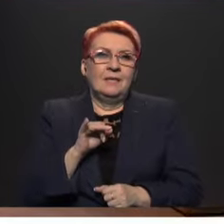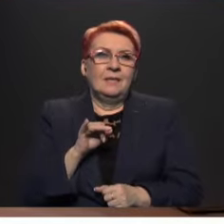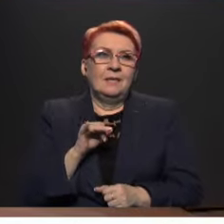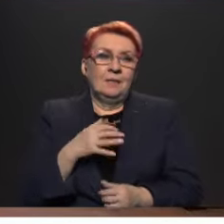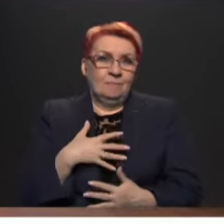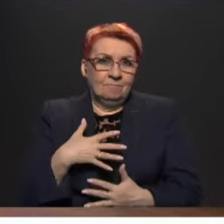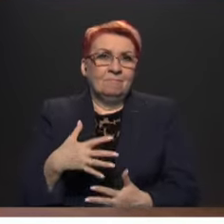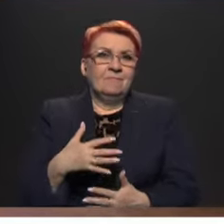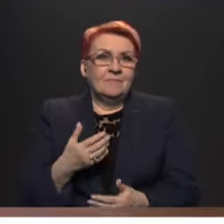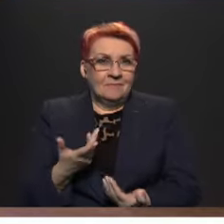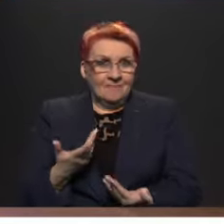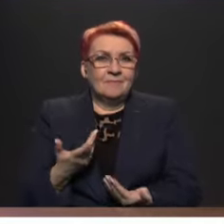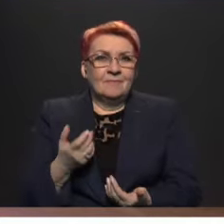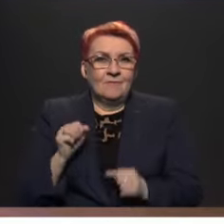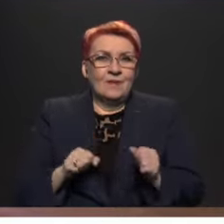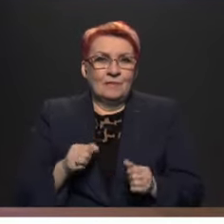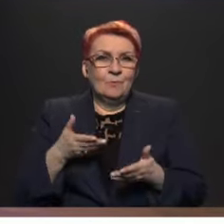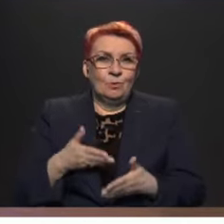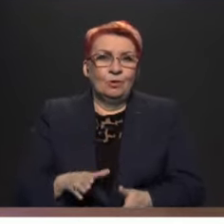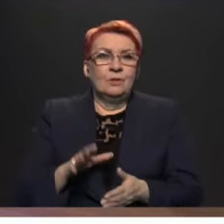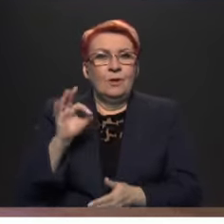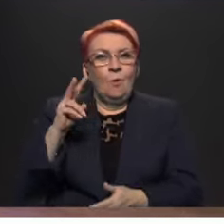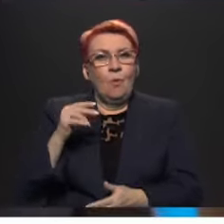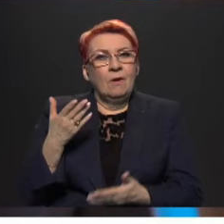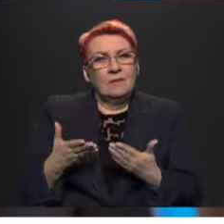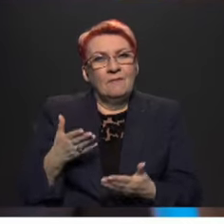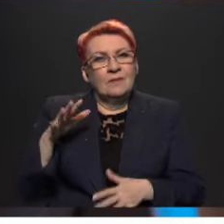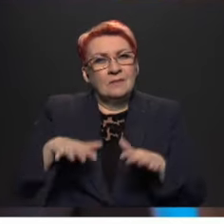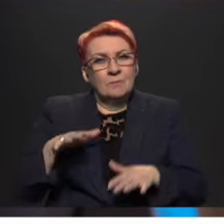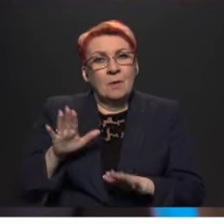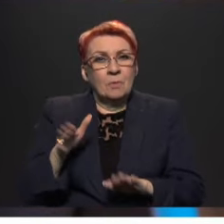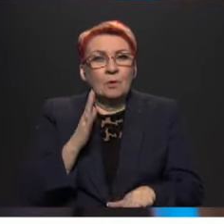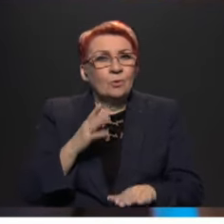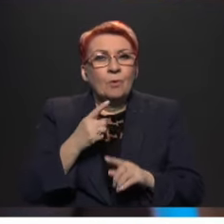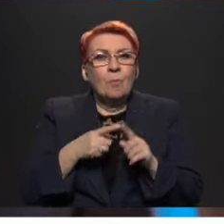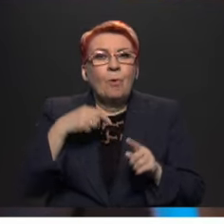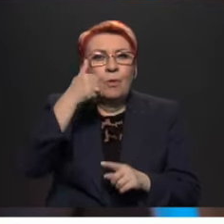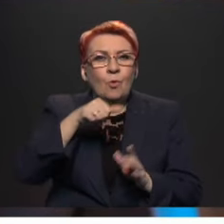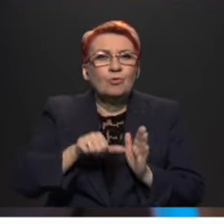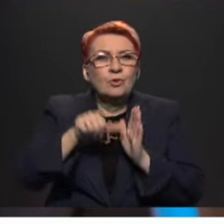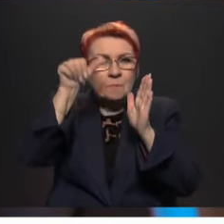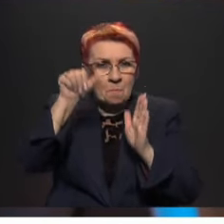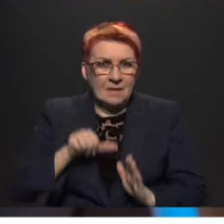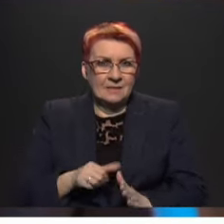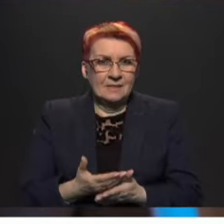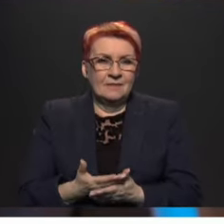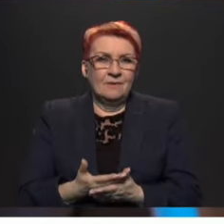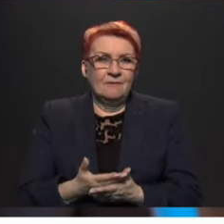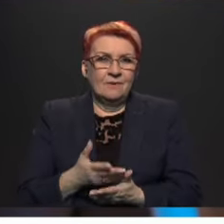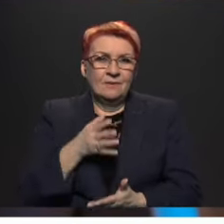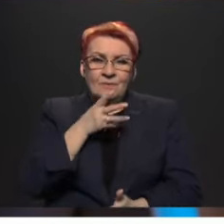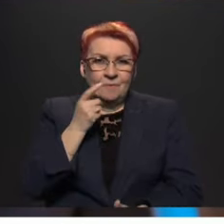детей. Возможно, Ольга даже так реагирует и сомневается, потому что прошло только полгода, и это относительный небольшой